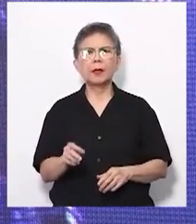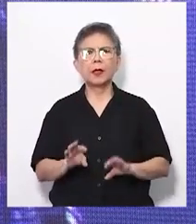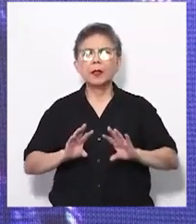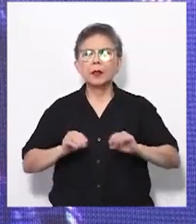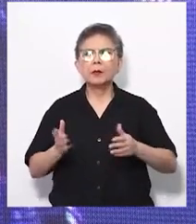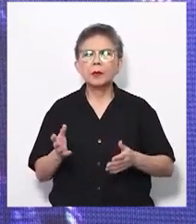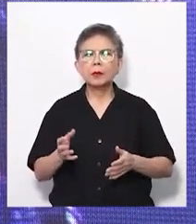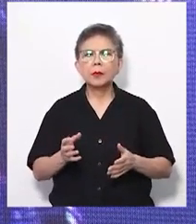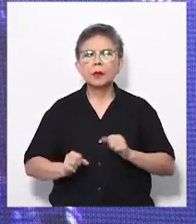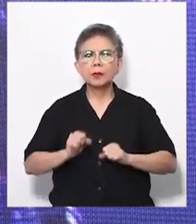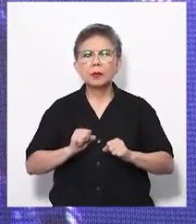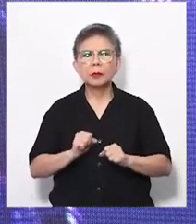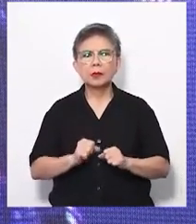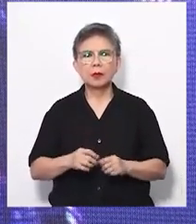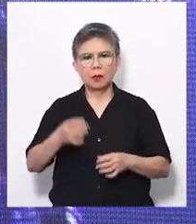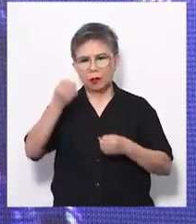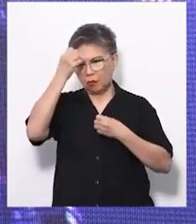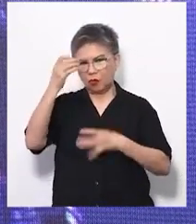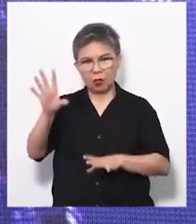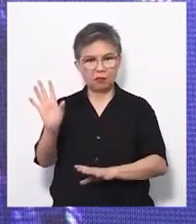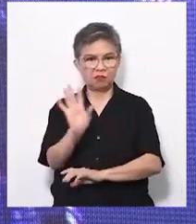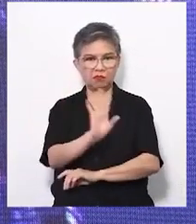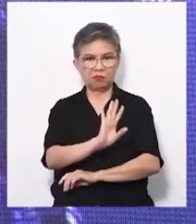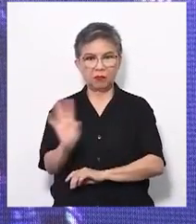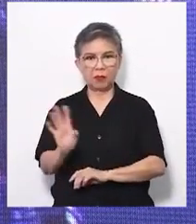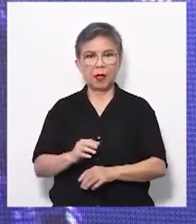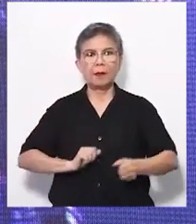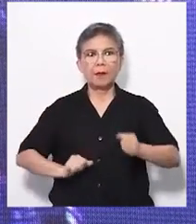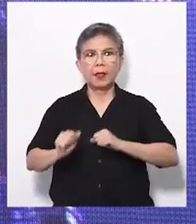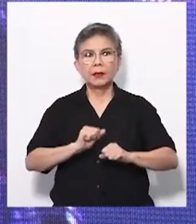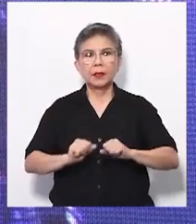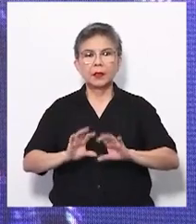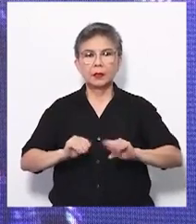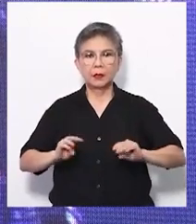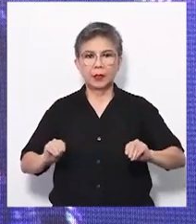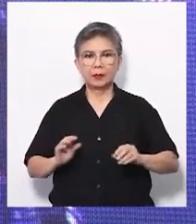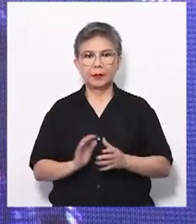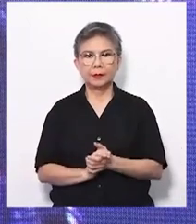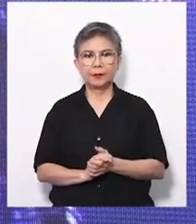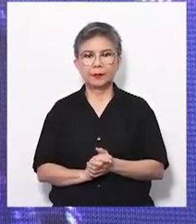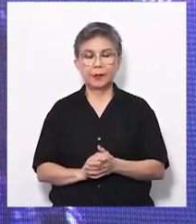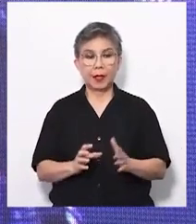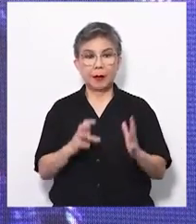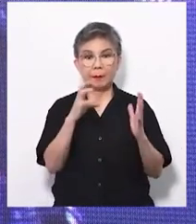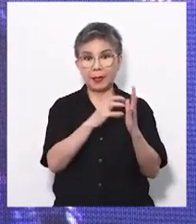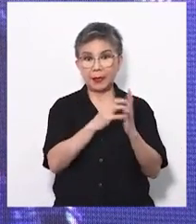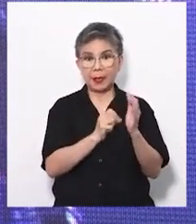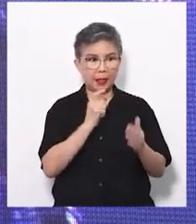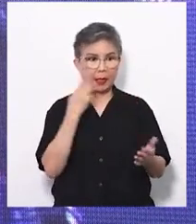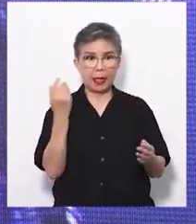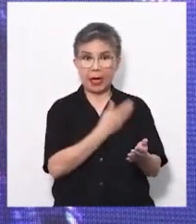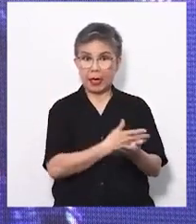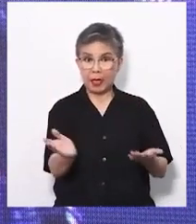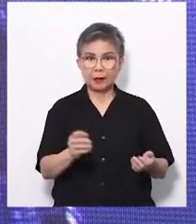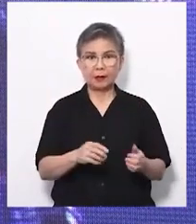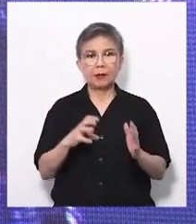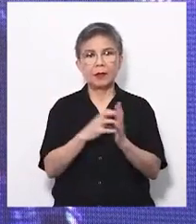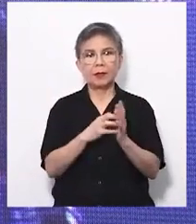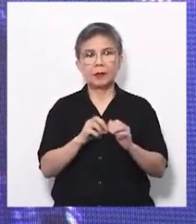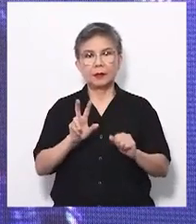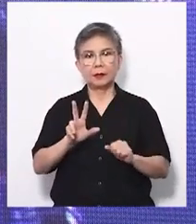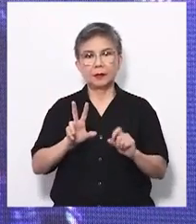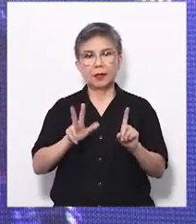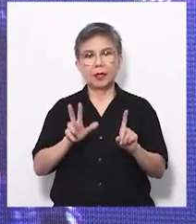perbuatannya adalah ketidak officionalan dalam melaksanakan tugas dan pasal yang dilanggar yaitu